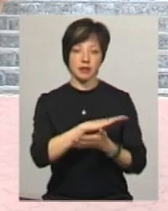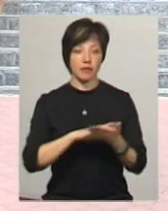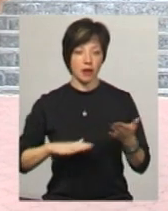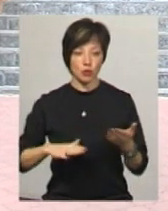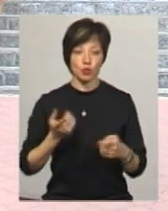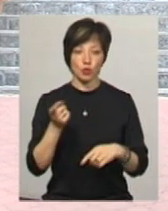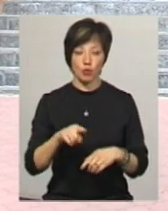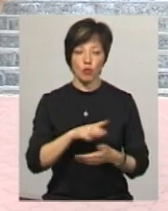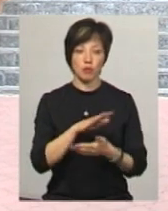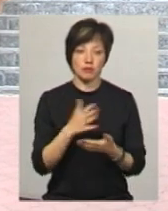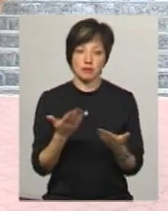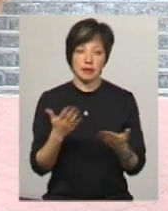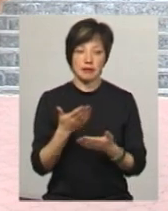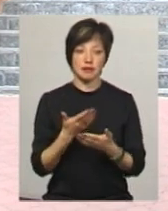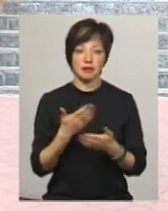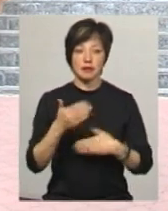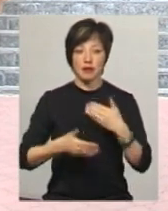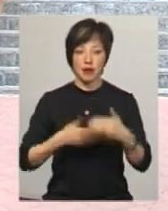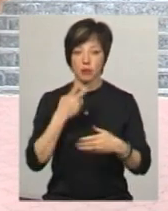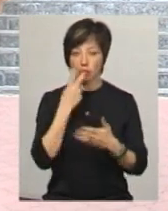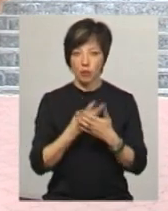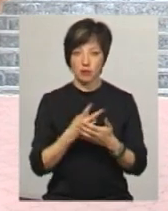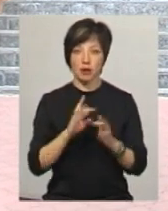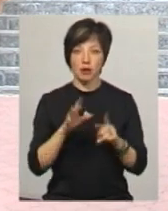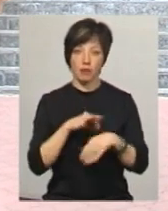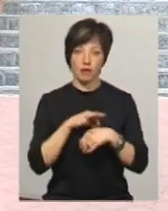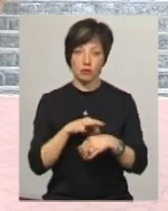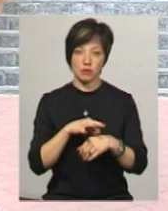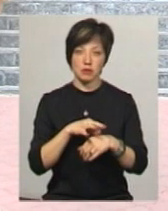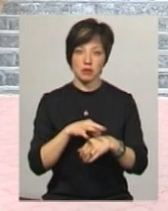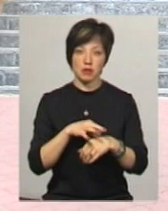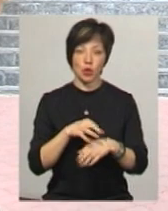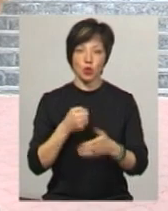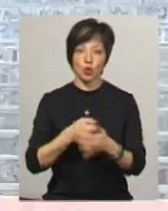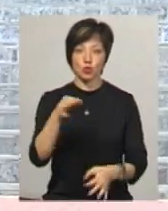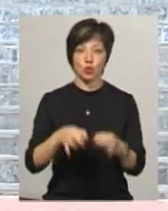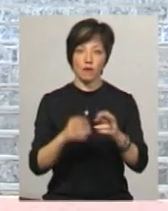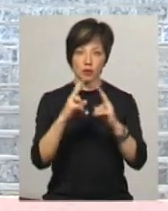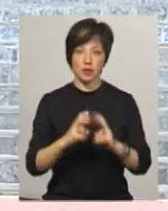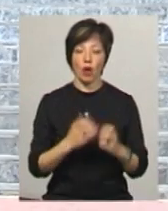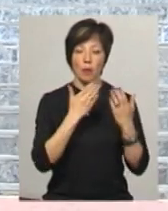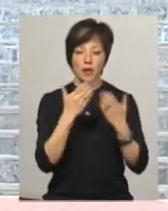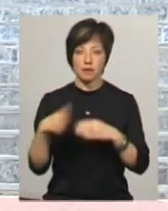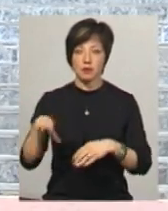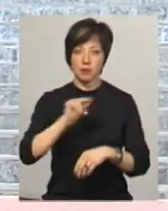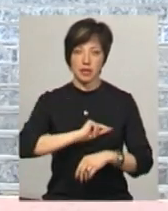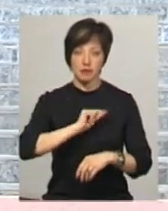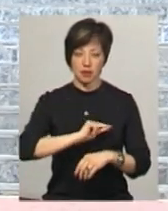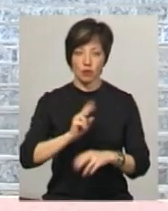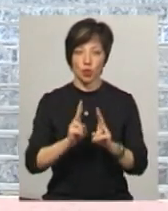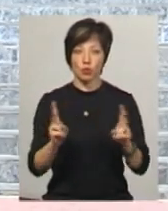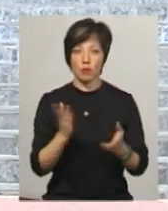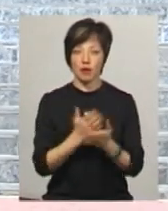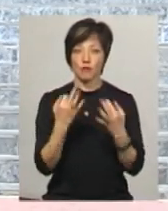тривають, тому в подальшому по приходу експертиз буде проводитися досудове розслідування. Опитано було всіх працівників, хто